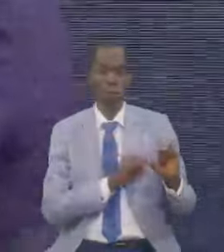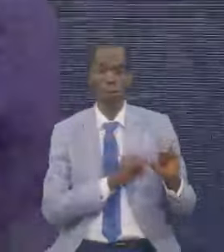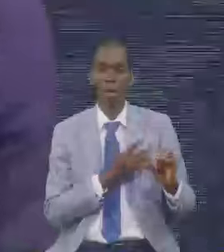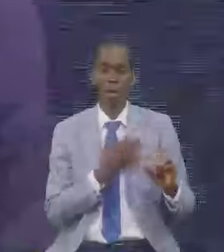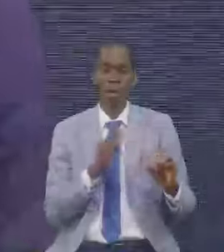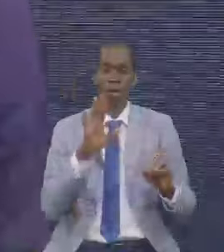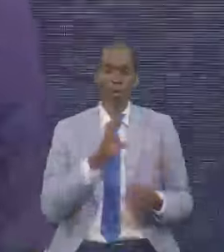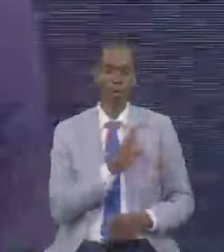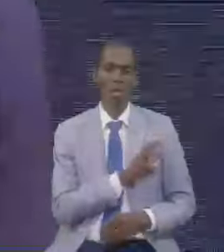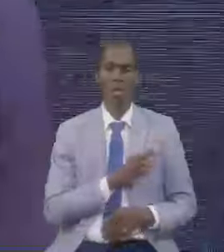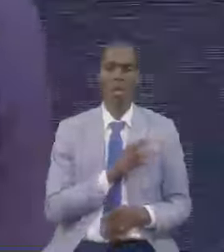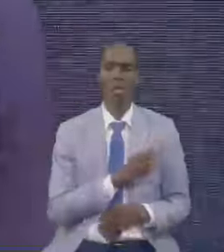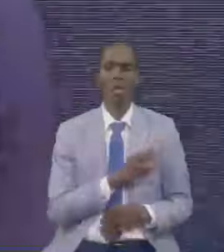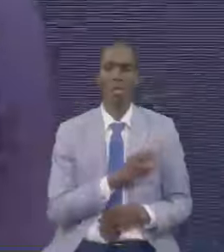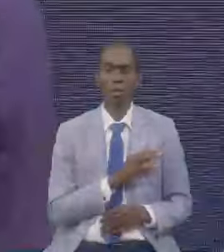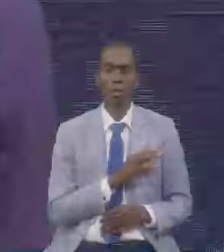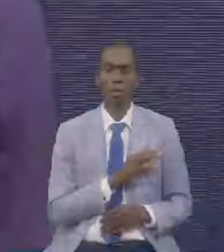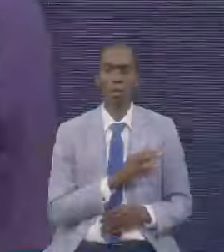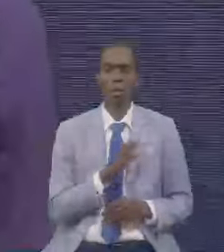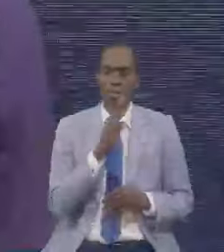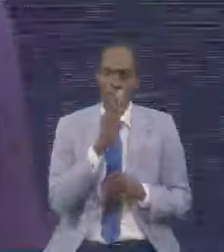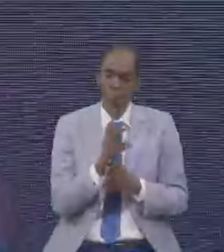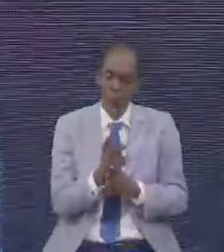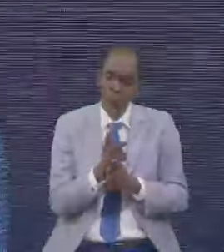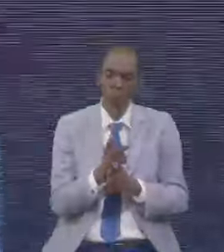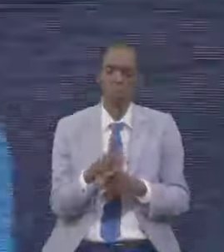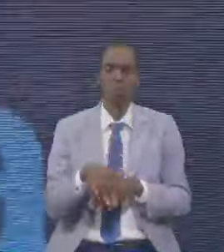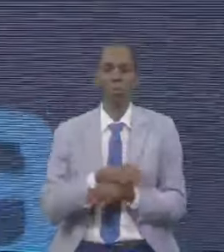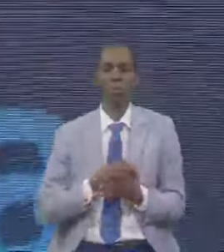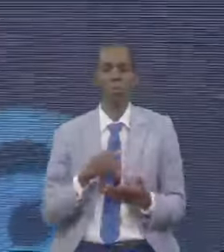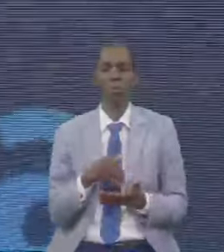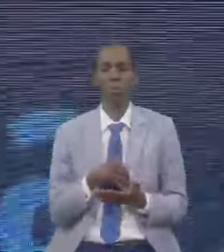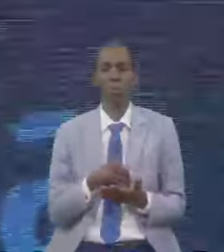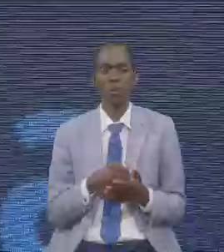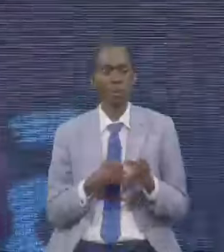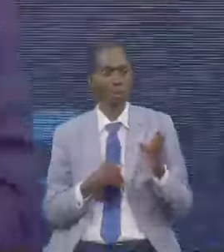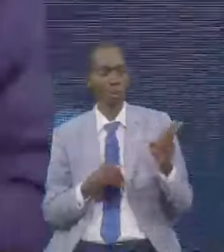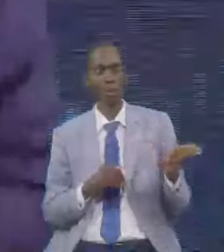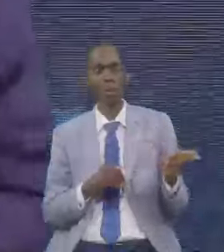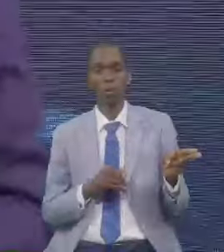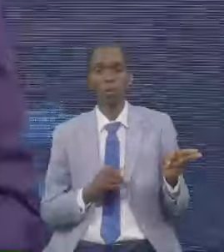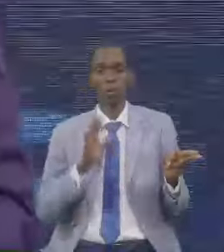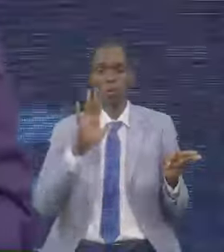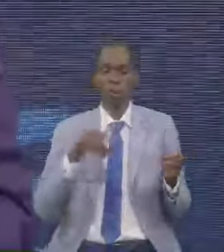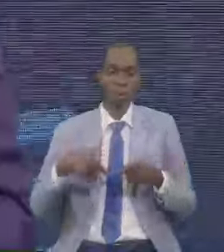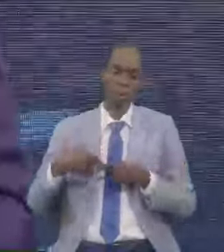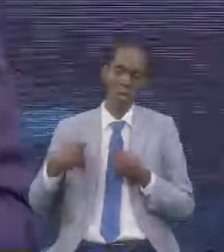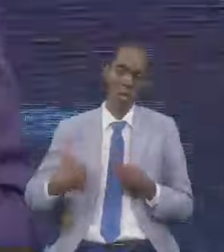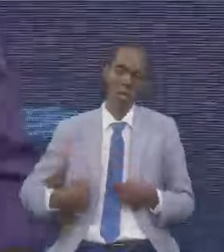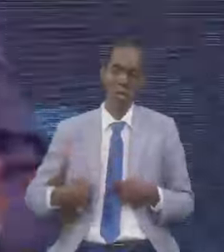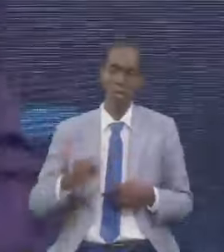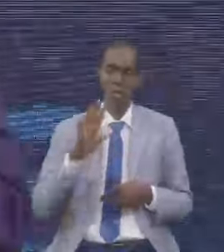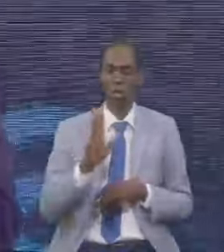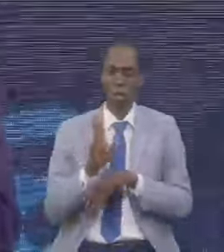మనస్సాక్షి అక్రమం కాకుండా చూసుకోవాలి. Watch over them. గమనించుకోవాలి. Your heart, మీ హృదయాన్ని, యువర్ హాబిట్స్, మీ